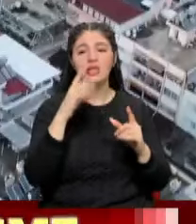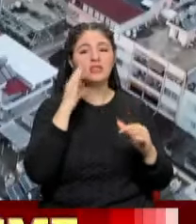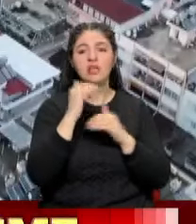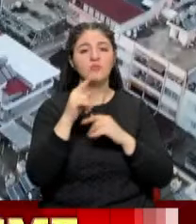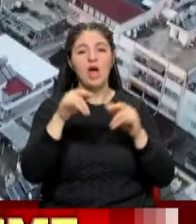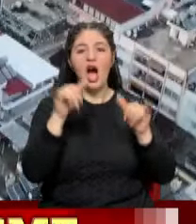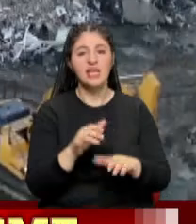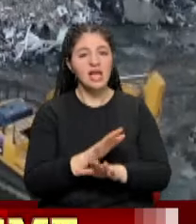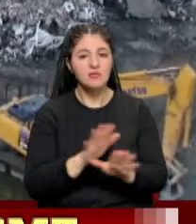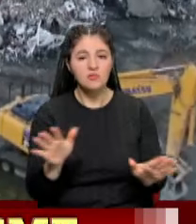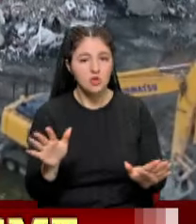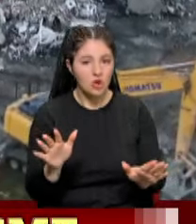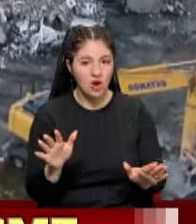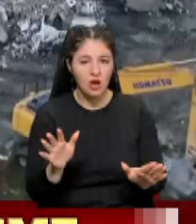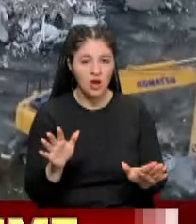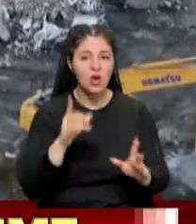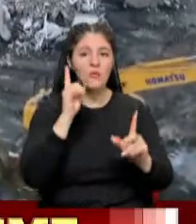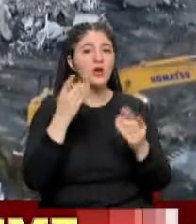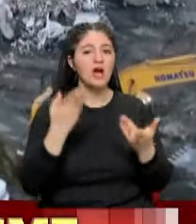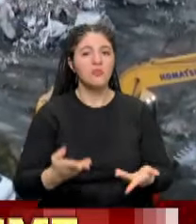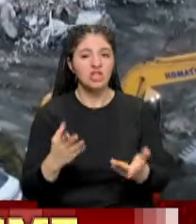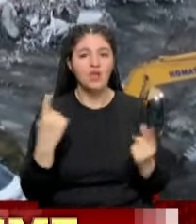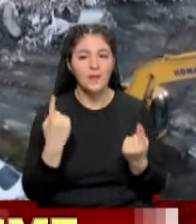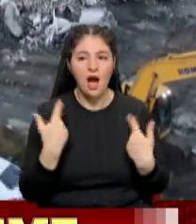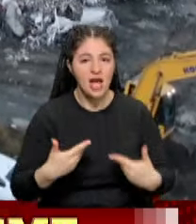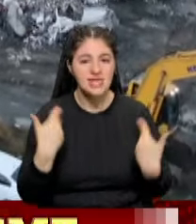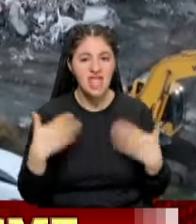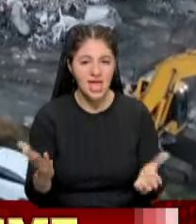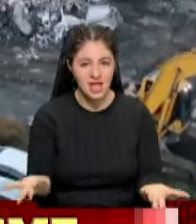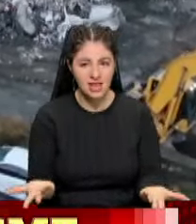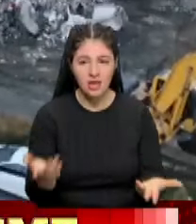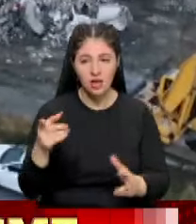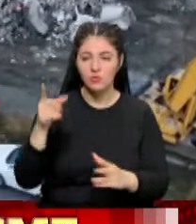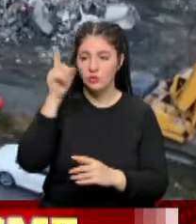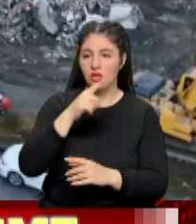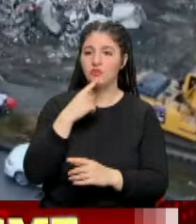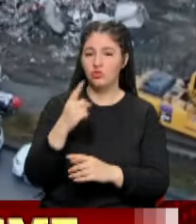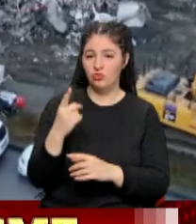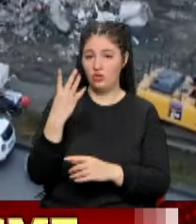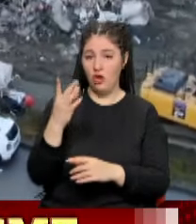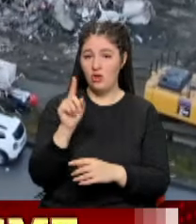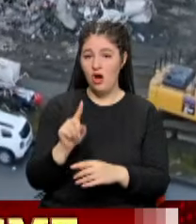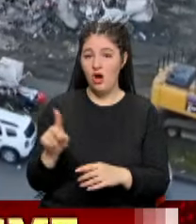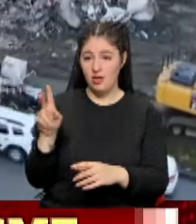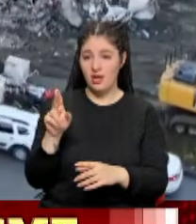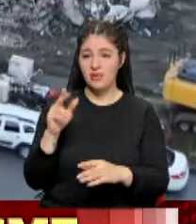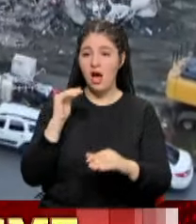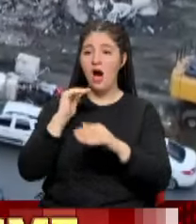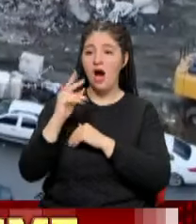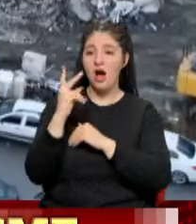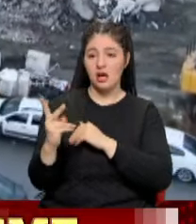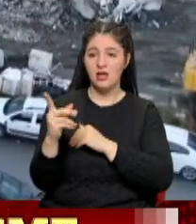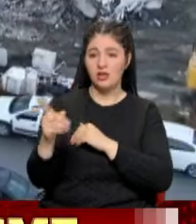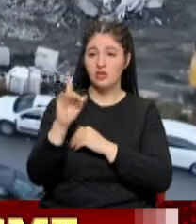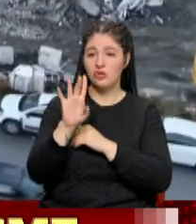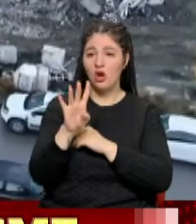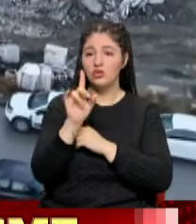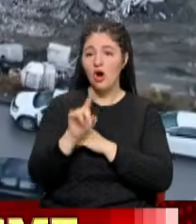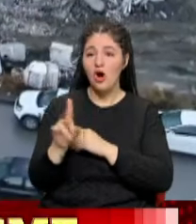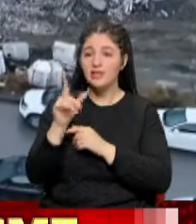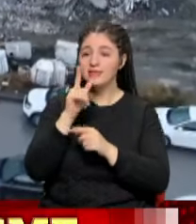hak etmiyor İlker Bey. Bu kabul edilecek bir durum değil. O yüzden diyorsunuz 4-17 halkındır.